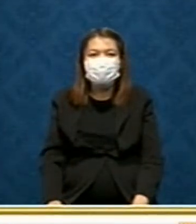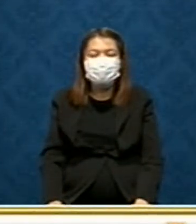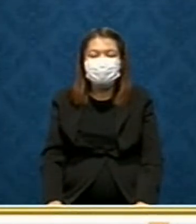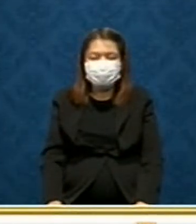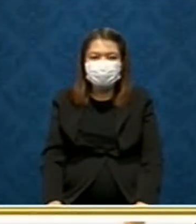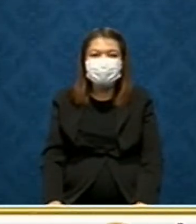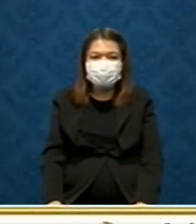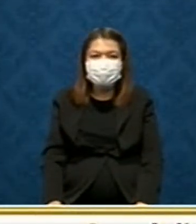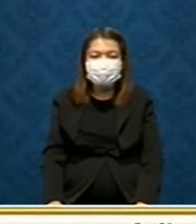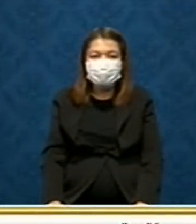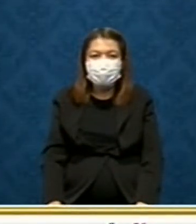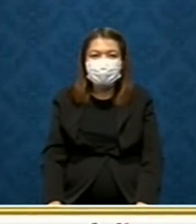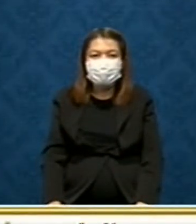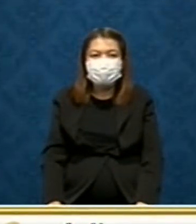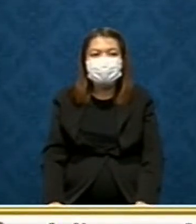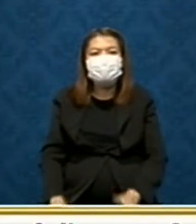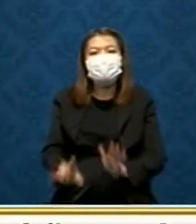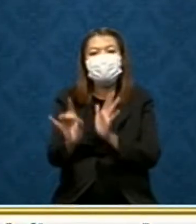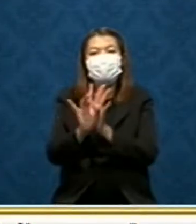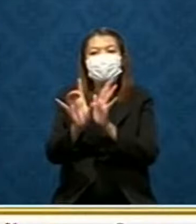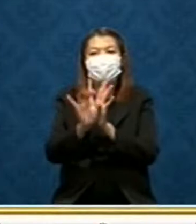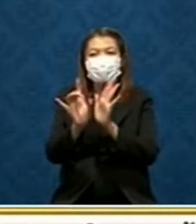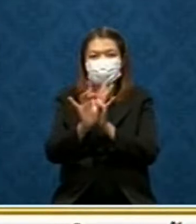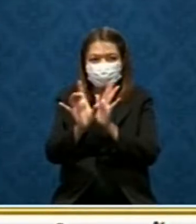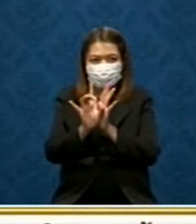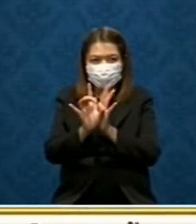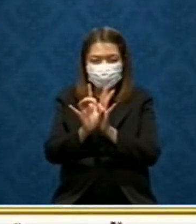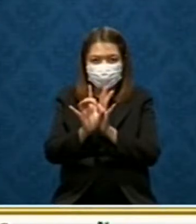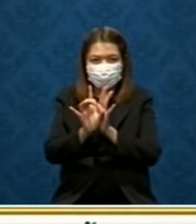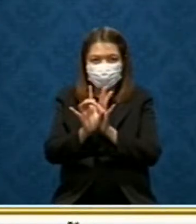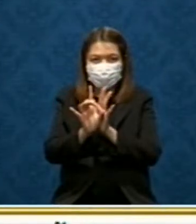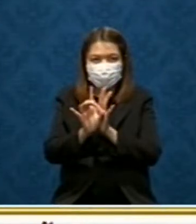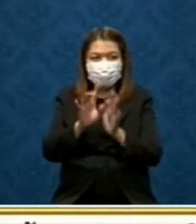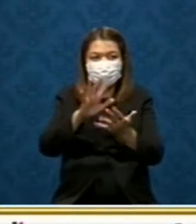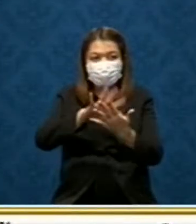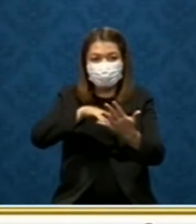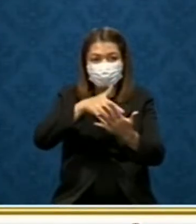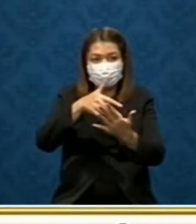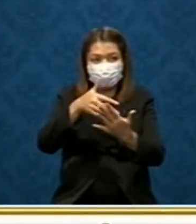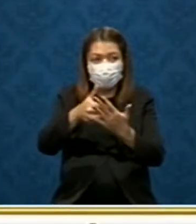ะ นี่ แล้วข้อสุดท้ายครับ นยยบายขอสุดท้าย